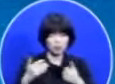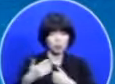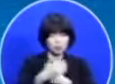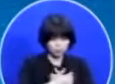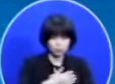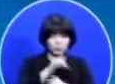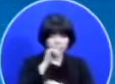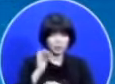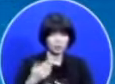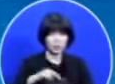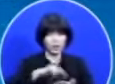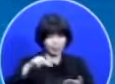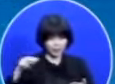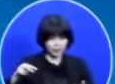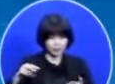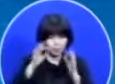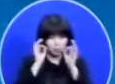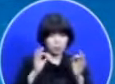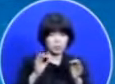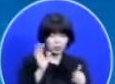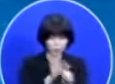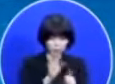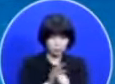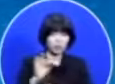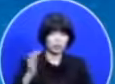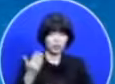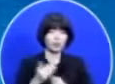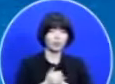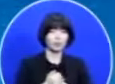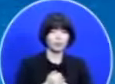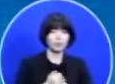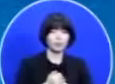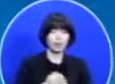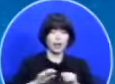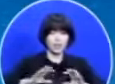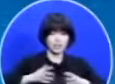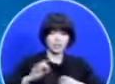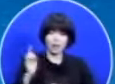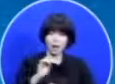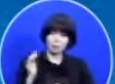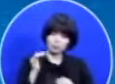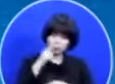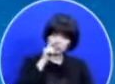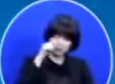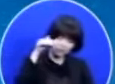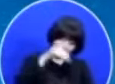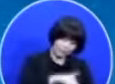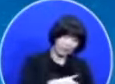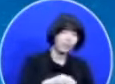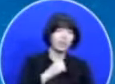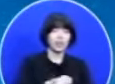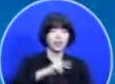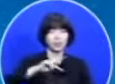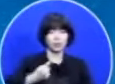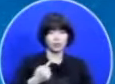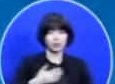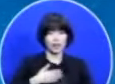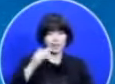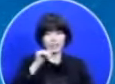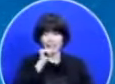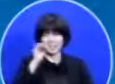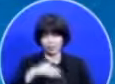나그네 를 보면 돕게 되는 거 세상에 아무리 타락의 따 하더라도 나는 절대로